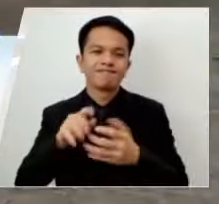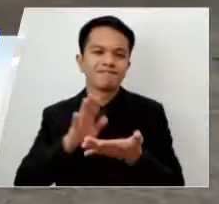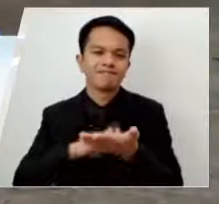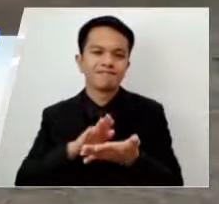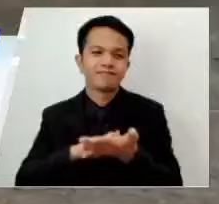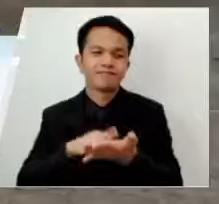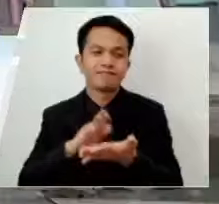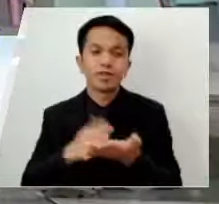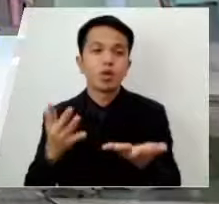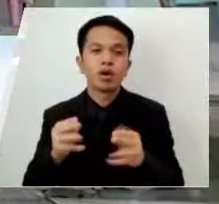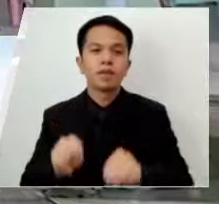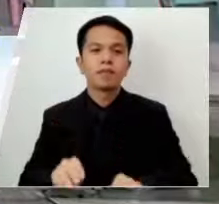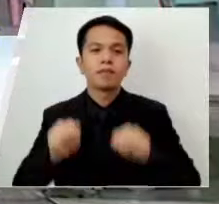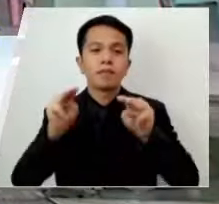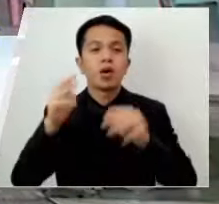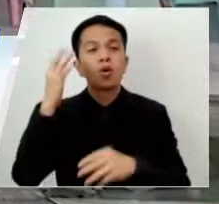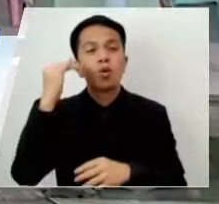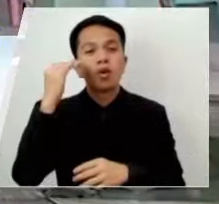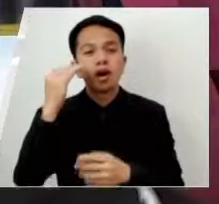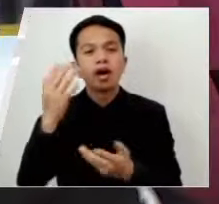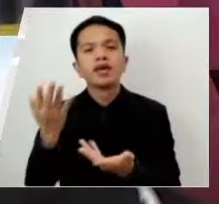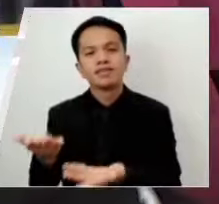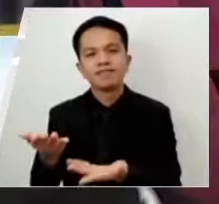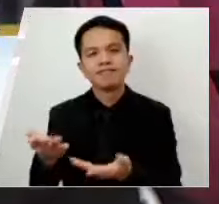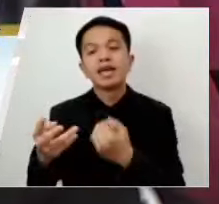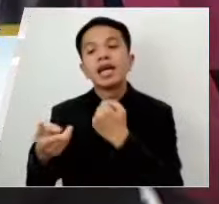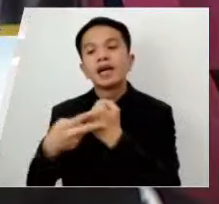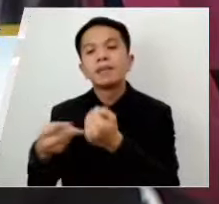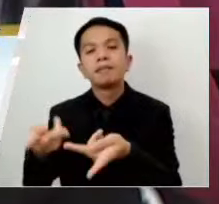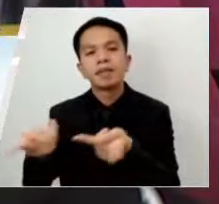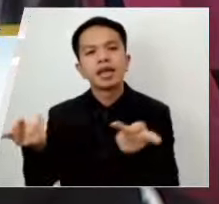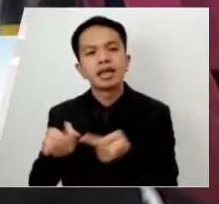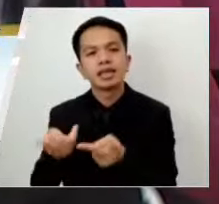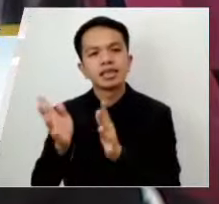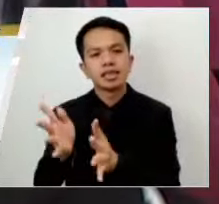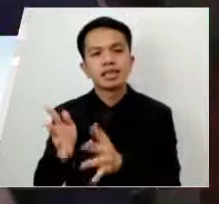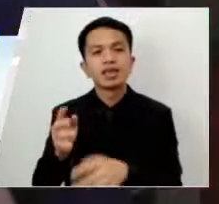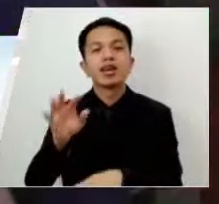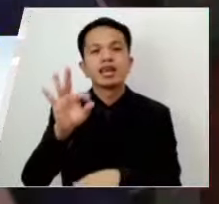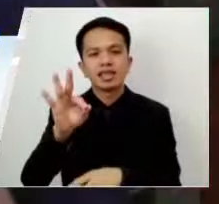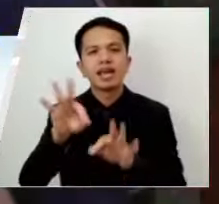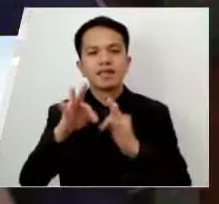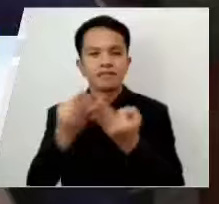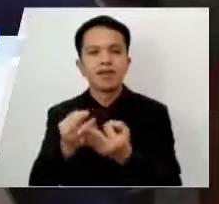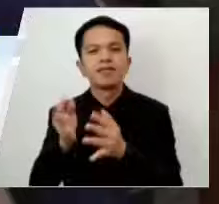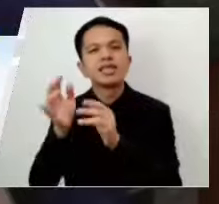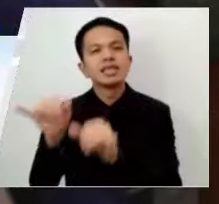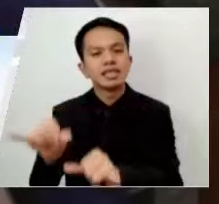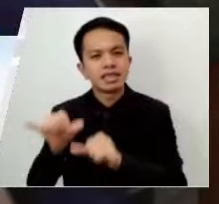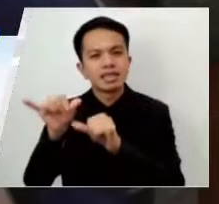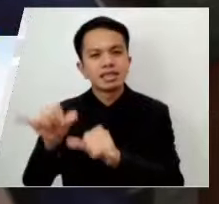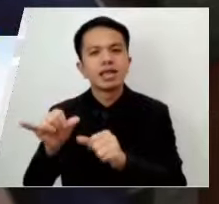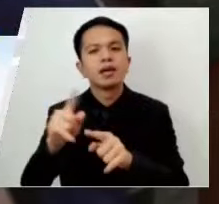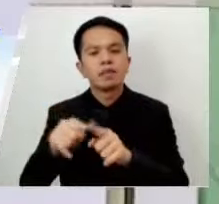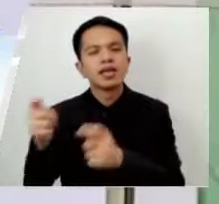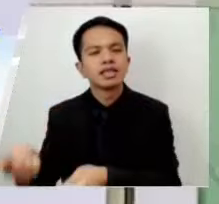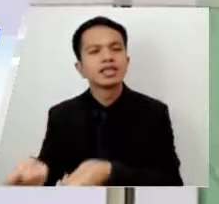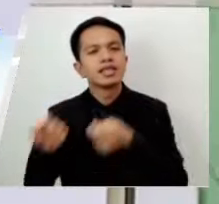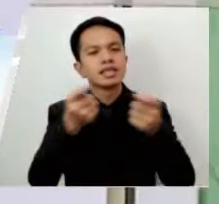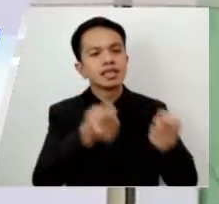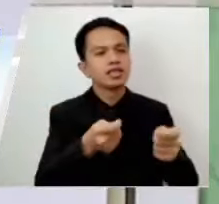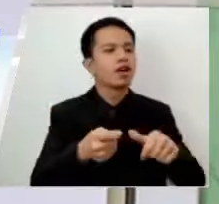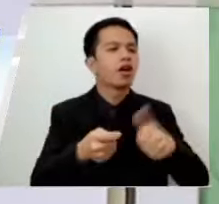Malabon matapos ito magsilbing evacuation center. 9 na pamilya pa ang natira roon ngayong araw pero inilipat na sila sa ibang evacuation